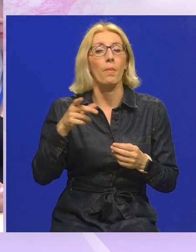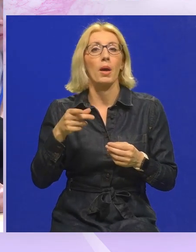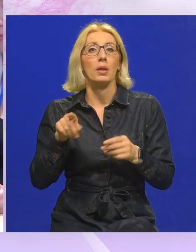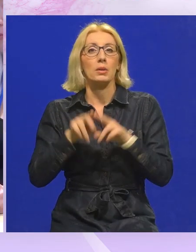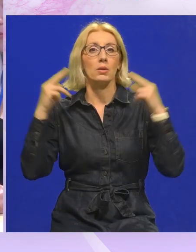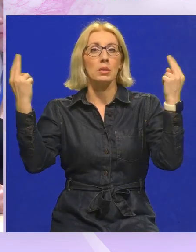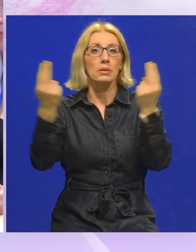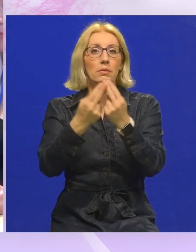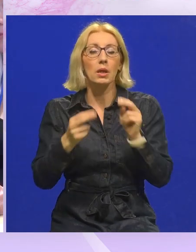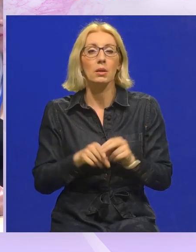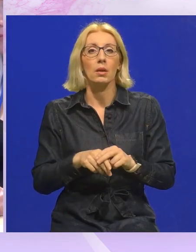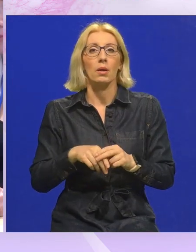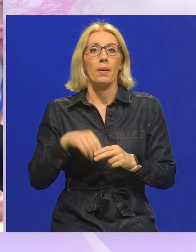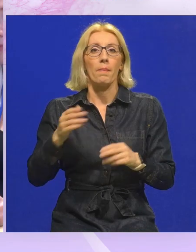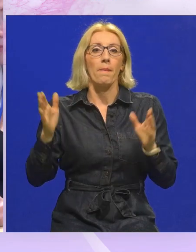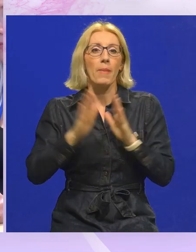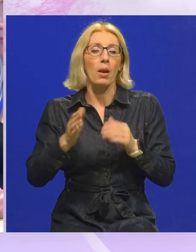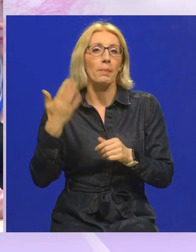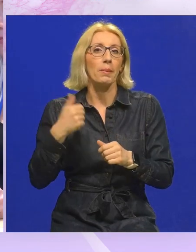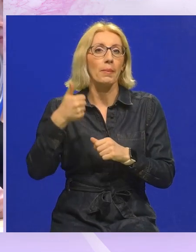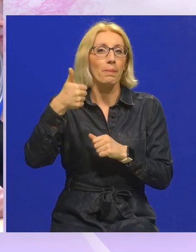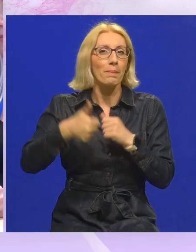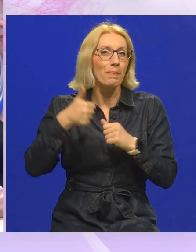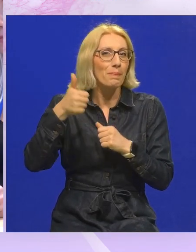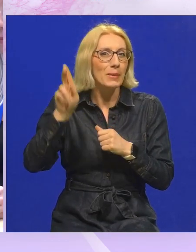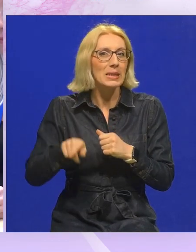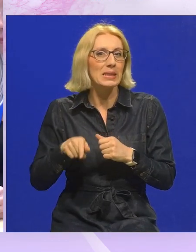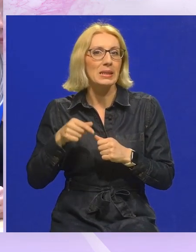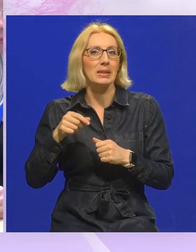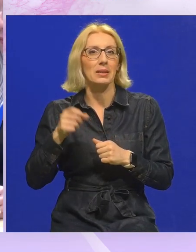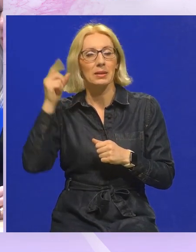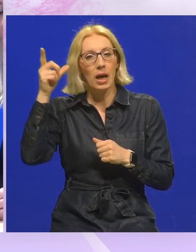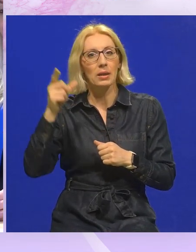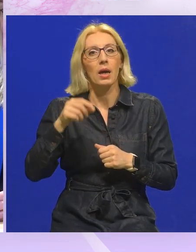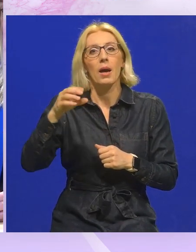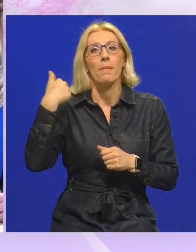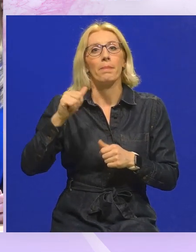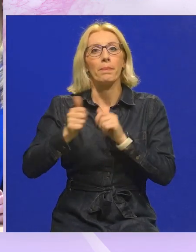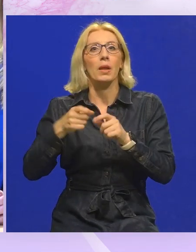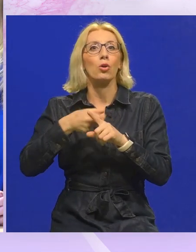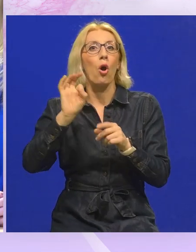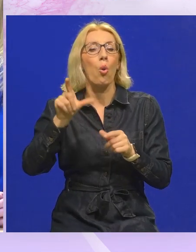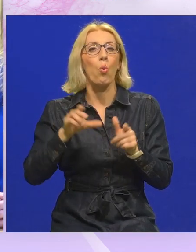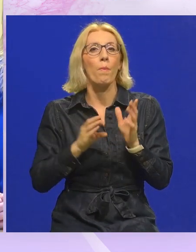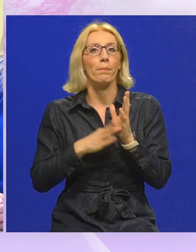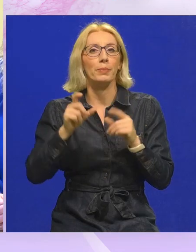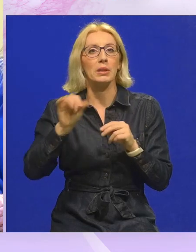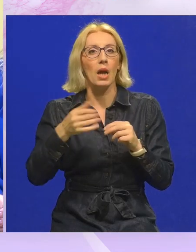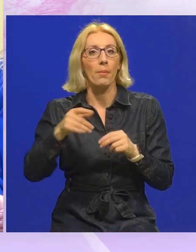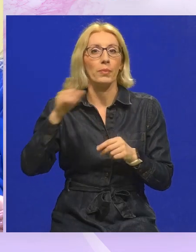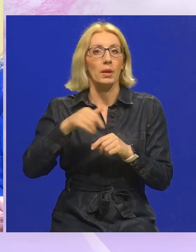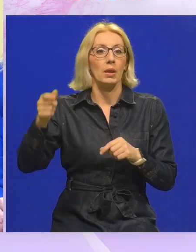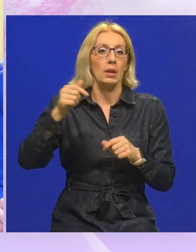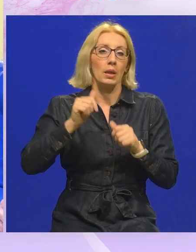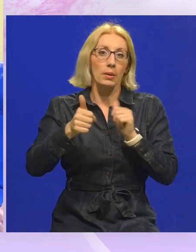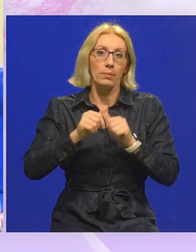u svijetu. Evo, prije malo manje od mjesec dana smo se vratili sa svjetskog prvenstva u Kolumbiji.